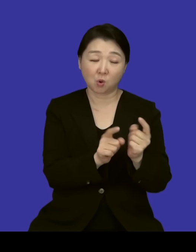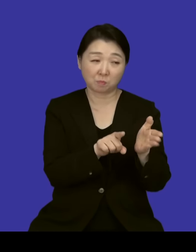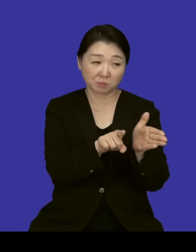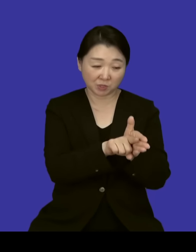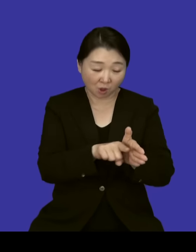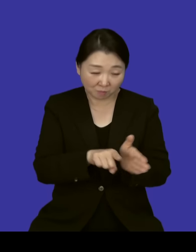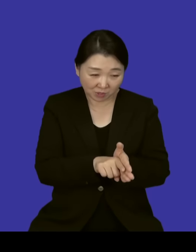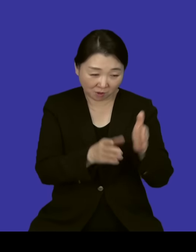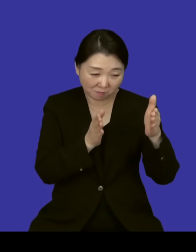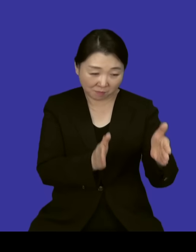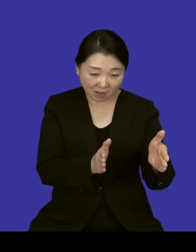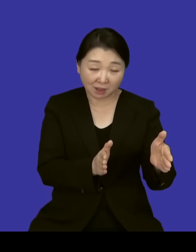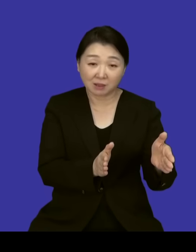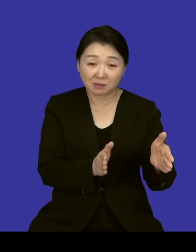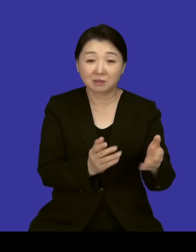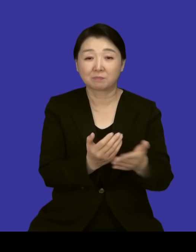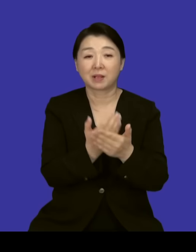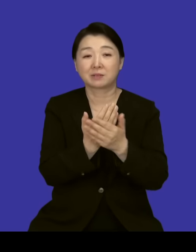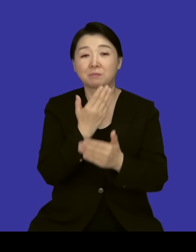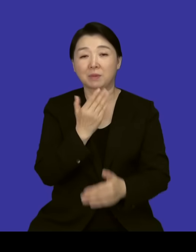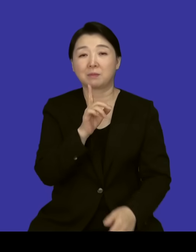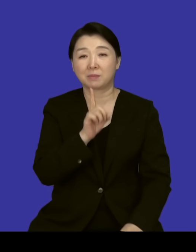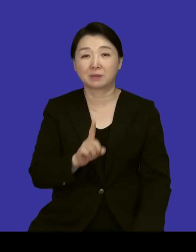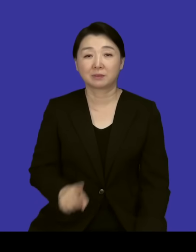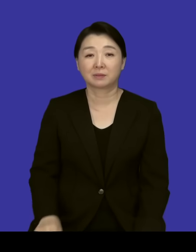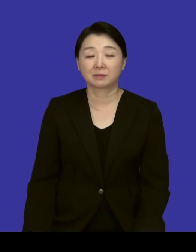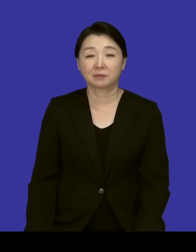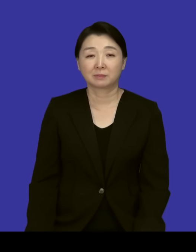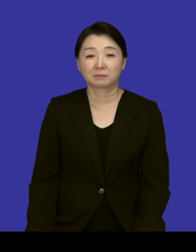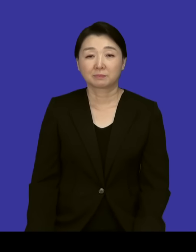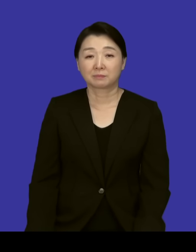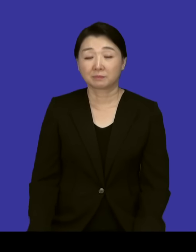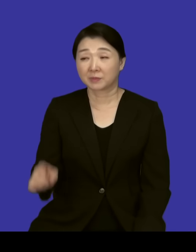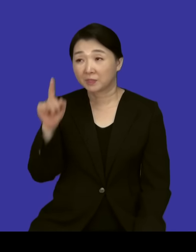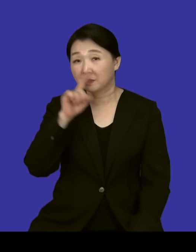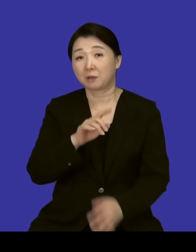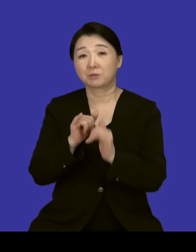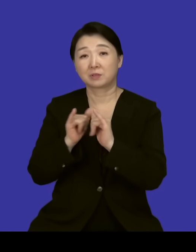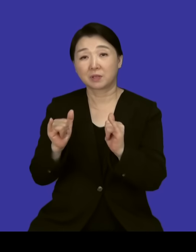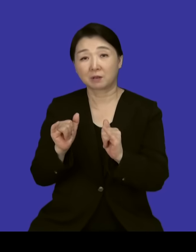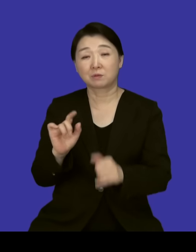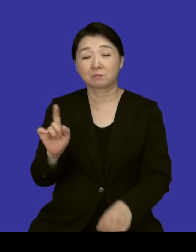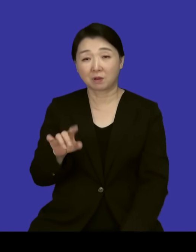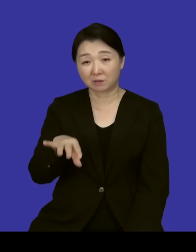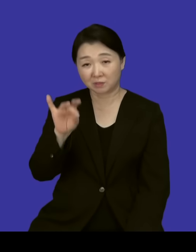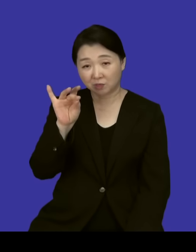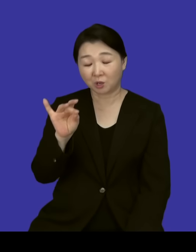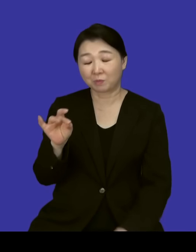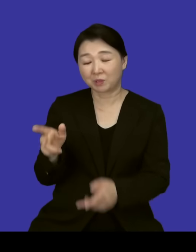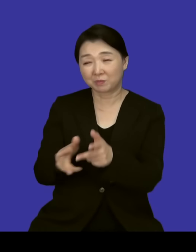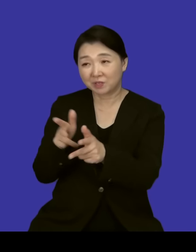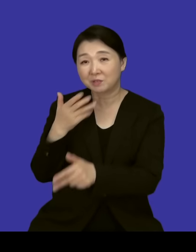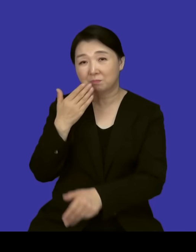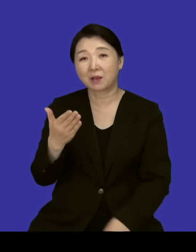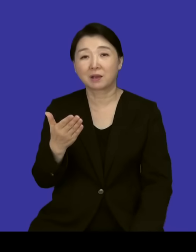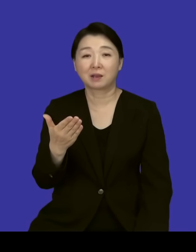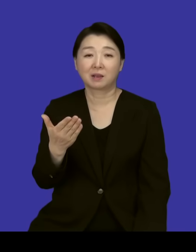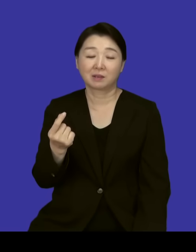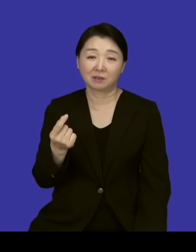형성이 되면서 발전을 한다고 돼 있고요. 네. 나쁜 사람은 어떻게든 처음에는 비즈니스를 할 수